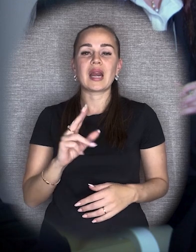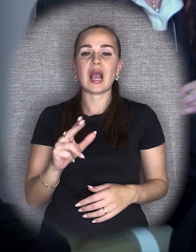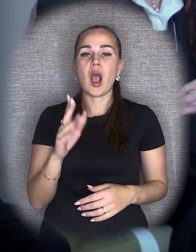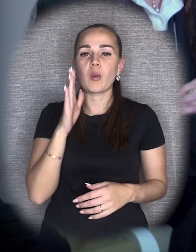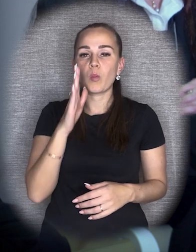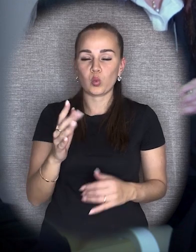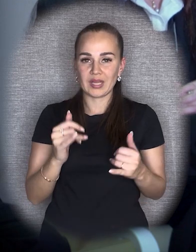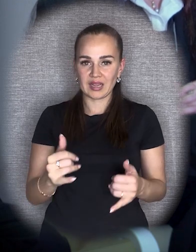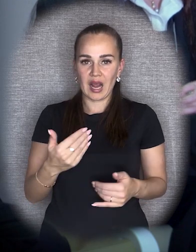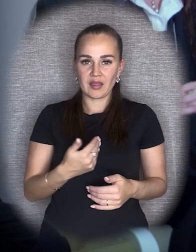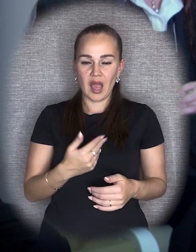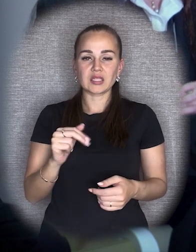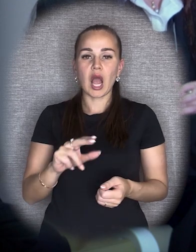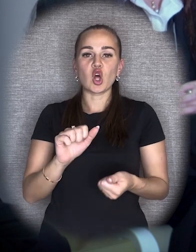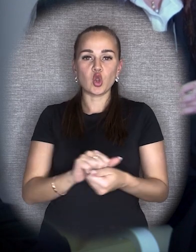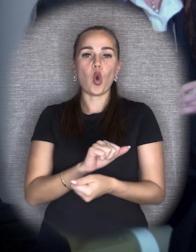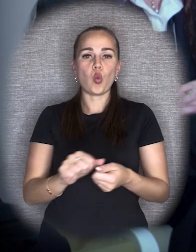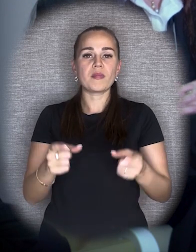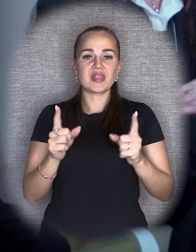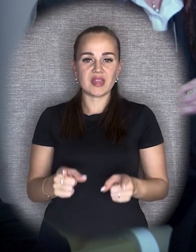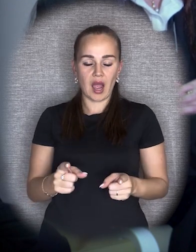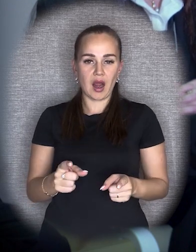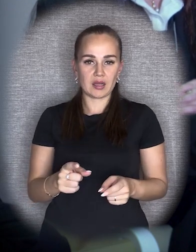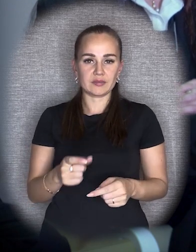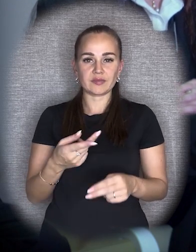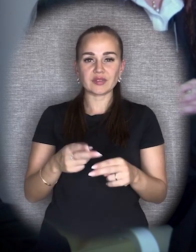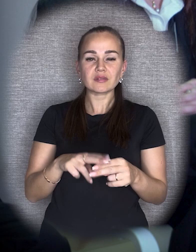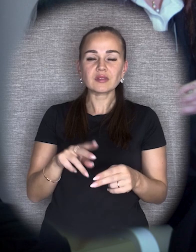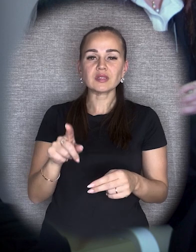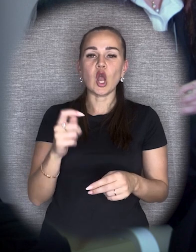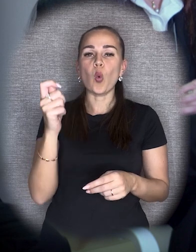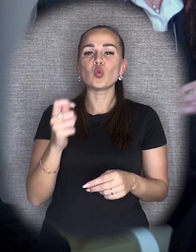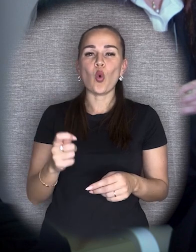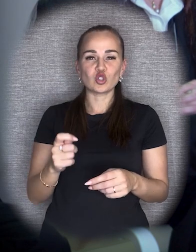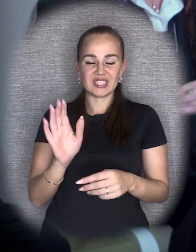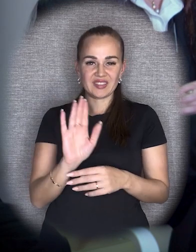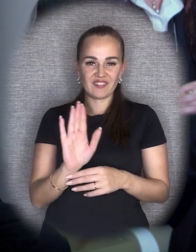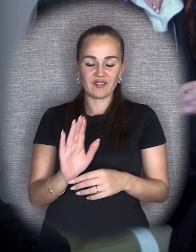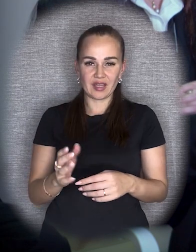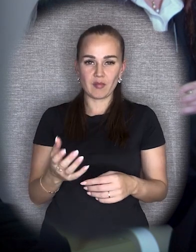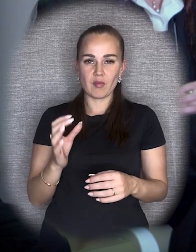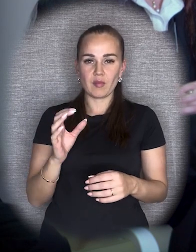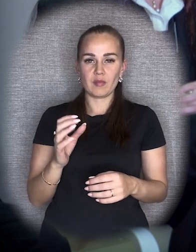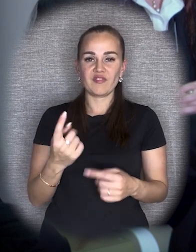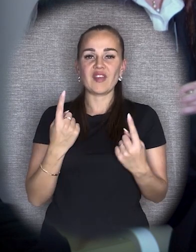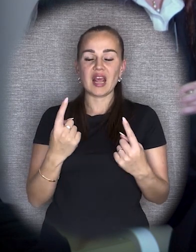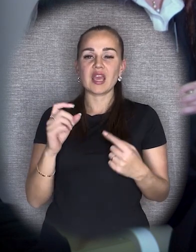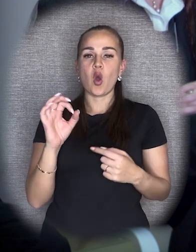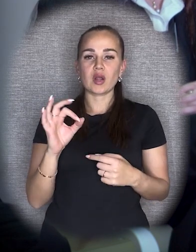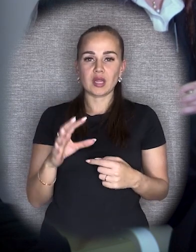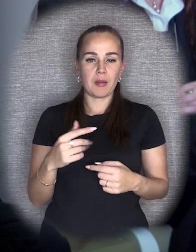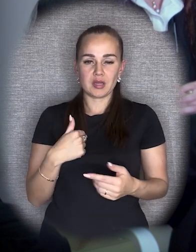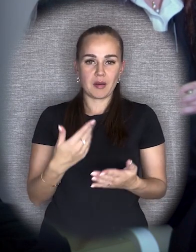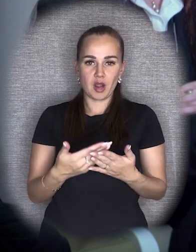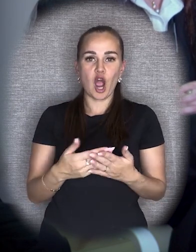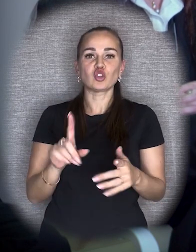сила еще режиссеров, что какие-то художественные кадры, снятые, скажем, вот в ленте «Октябрь», они стали просто классическими. Нам кажется,